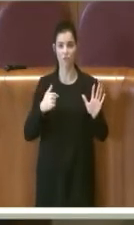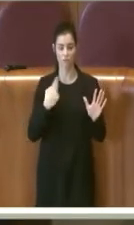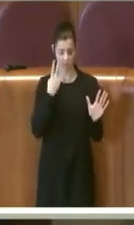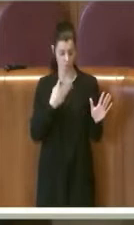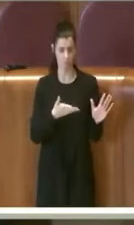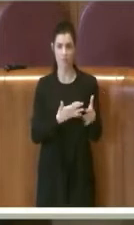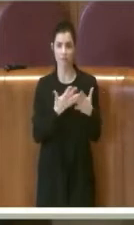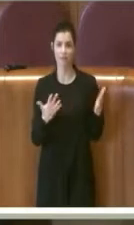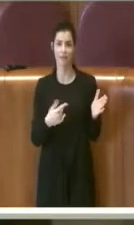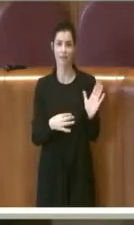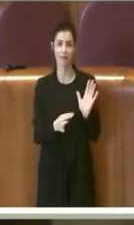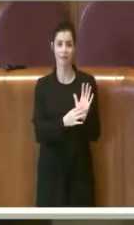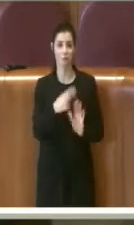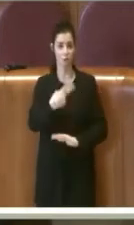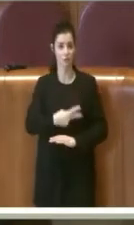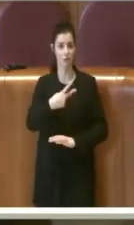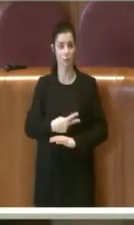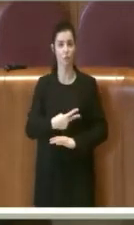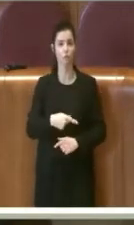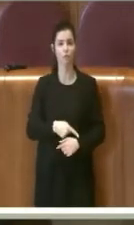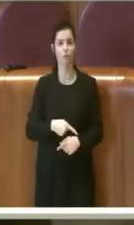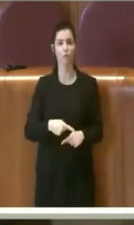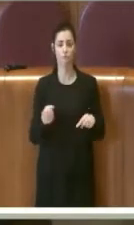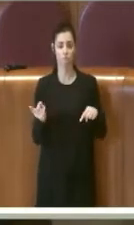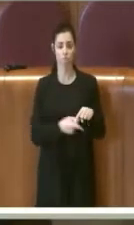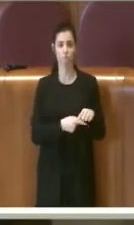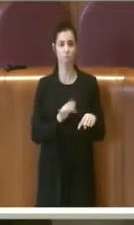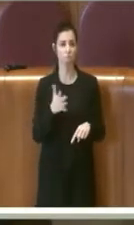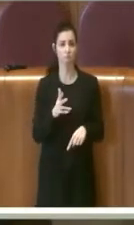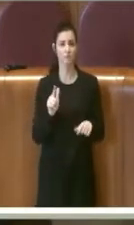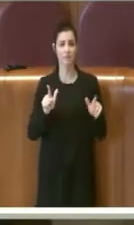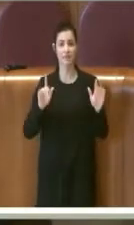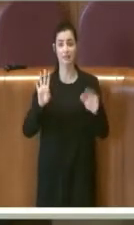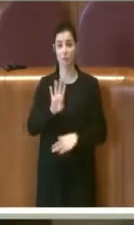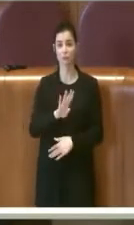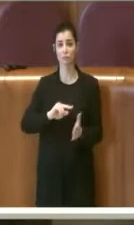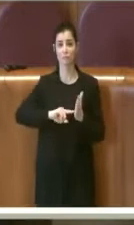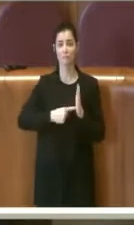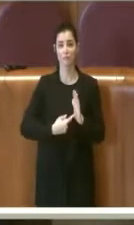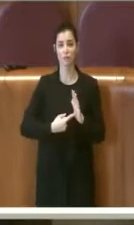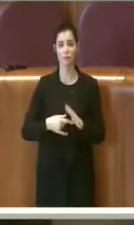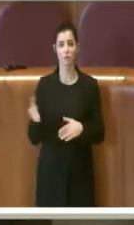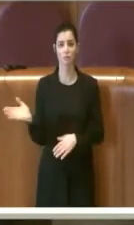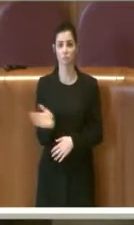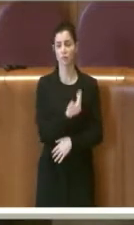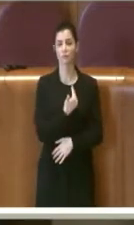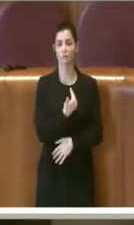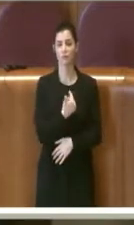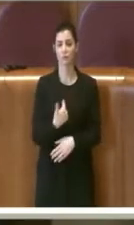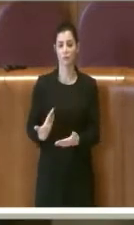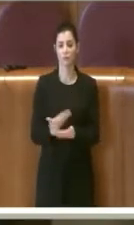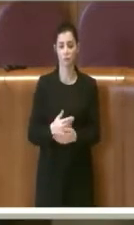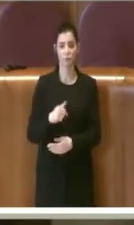tutto l'ente, sul titolo secondo, abbiamo tagliato circa 74 milioni, quindi non riproposti per